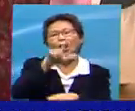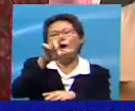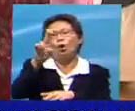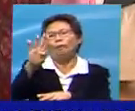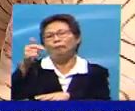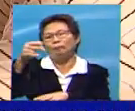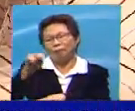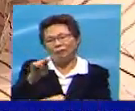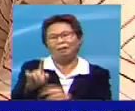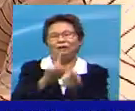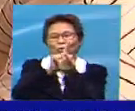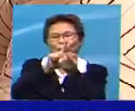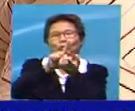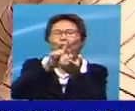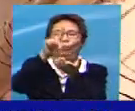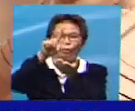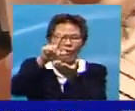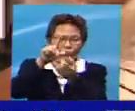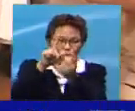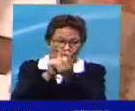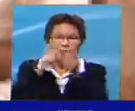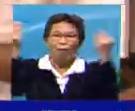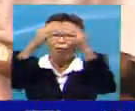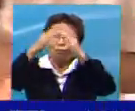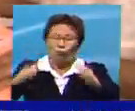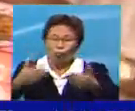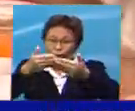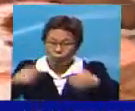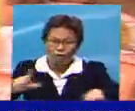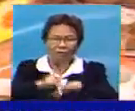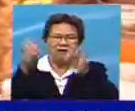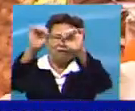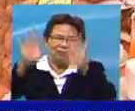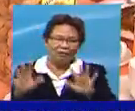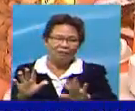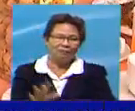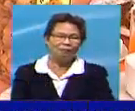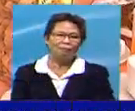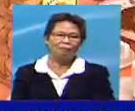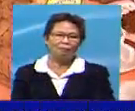Nelo Wingada ditemui pada majlis rumah terbuka Datuk Hamidin Muhammad Amin di Shah Alam.